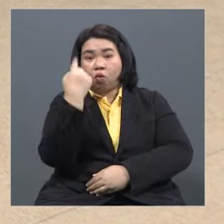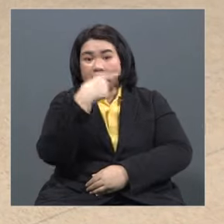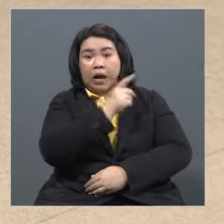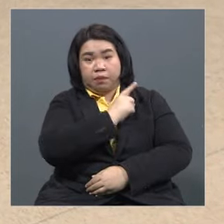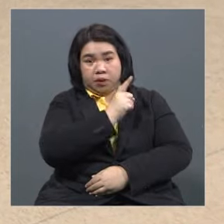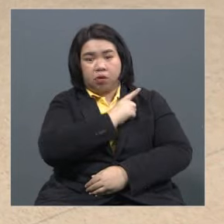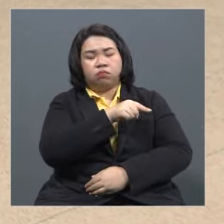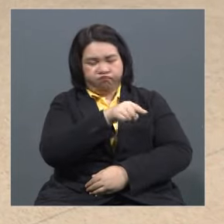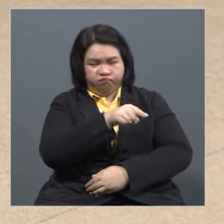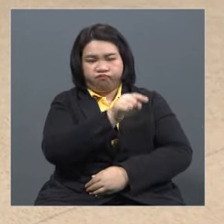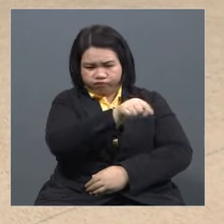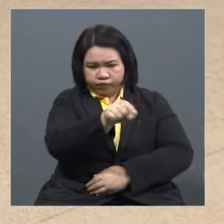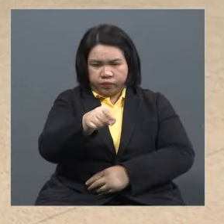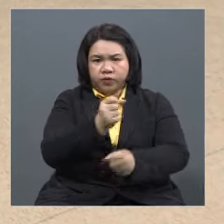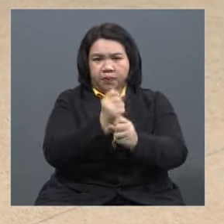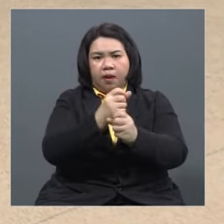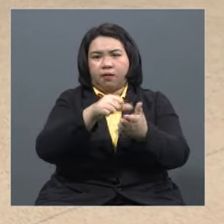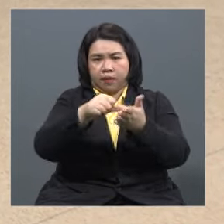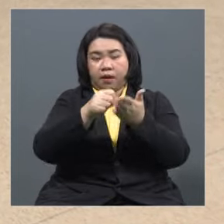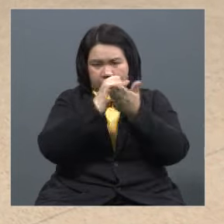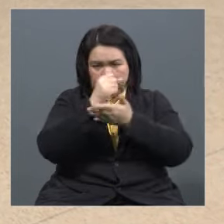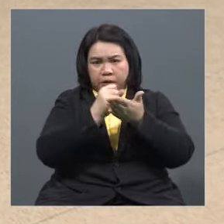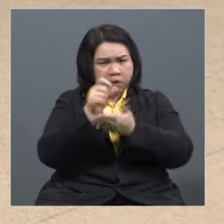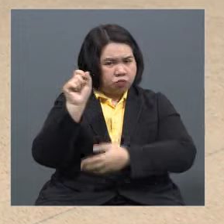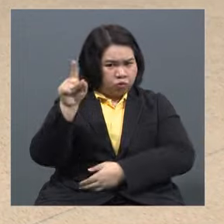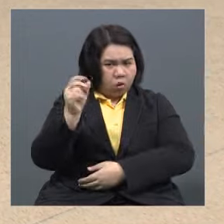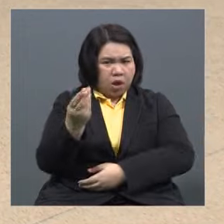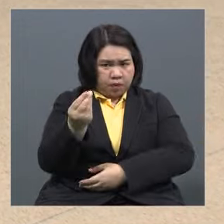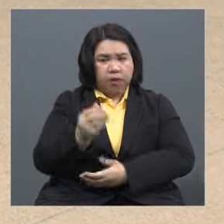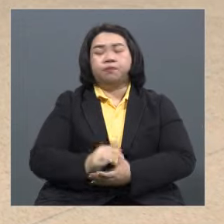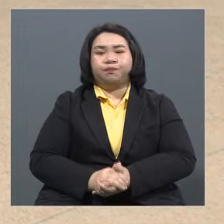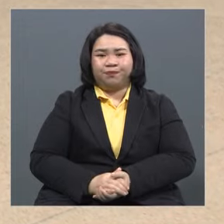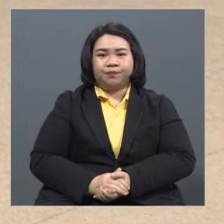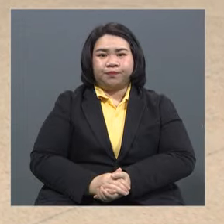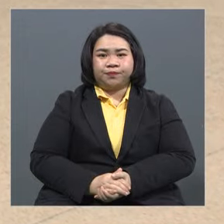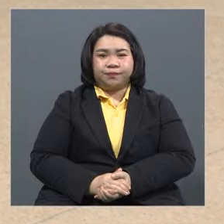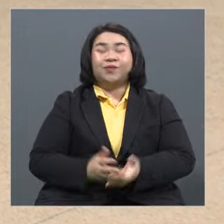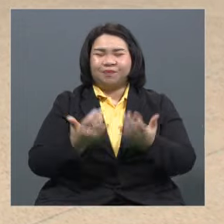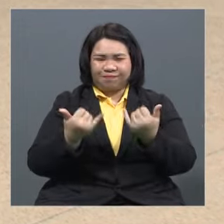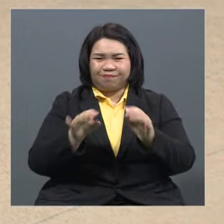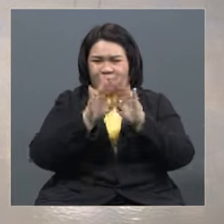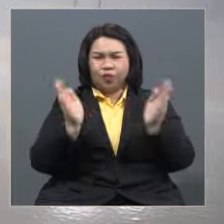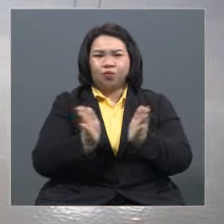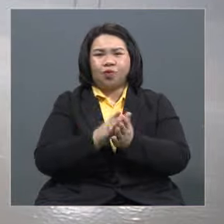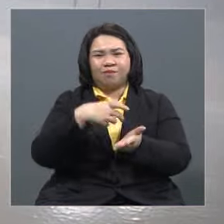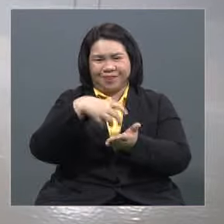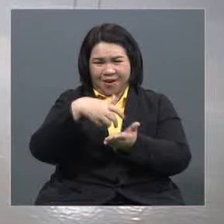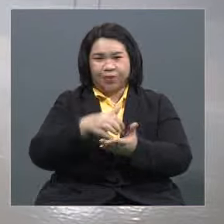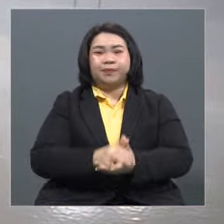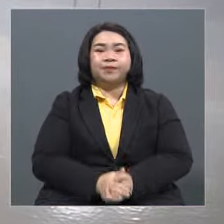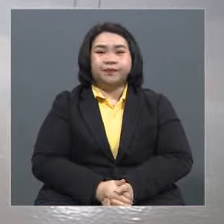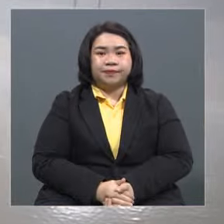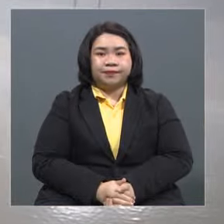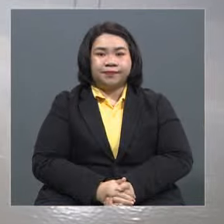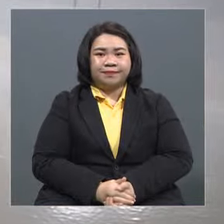ข้องค่ะเร่งรัดจัดการการแก้ไขปัญหายาเสพติดอย่างเคร่งครัดและนี่ก็คือบรรยากาศทั้งหมดที่ที่การประชุมคณะรัฐมนตรีในวันนี้